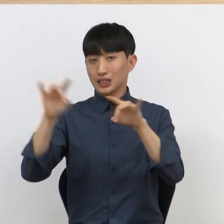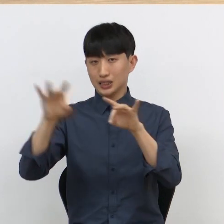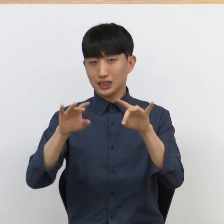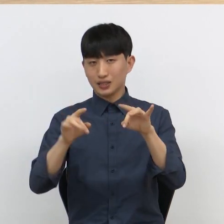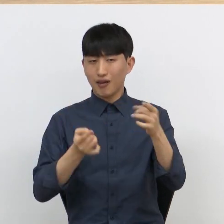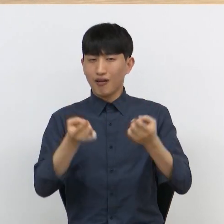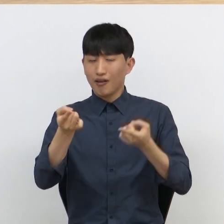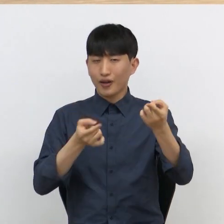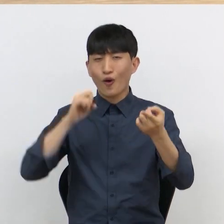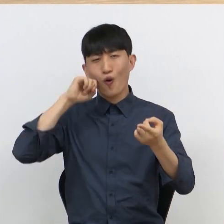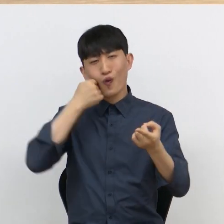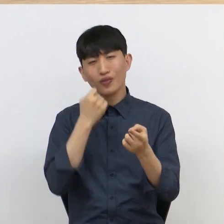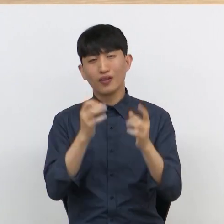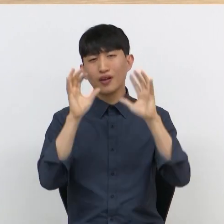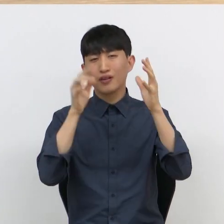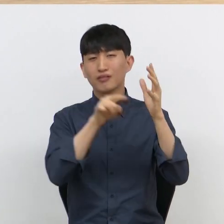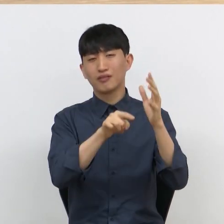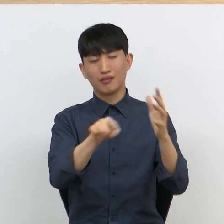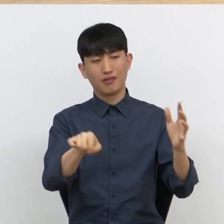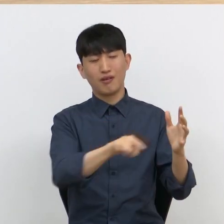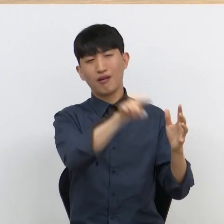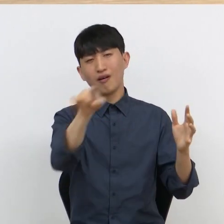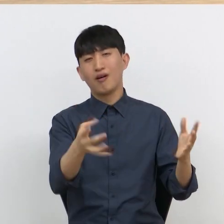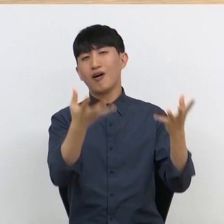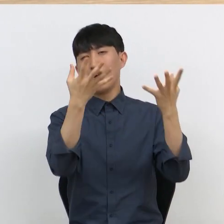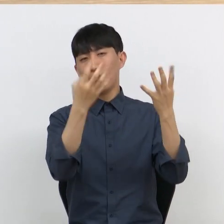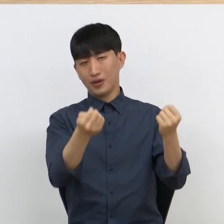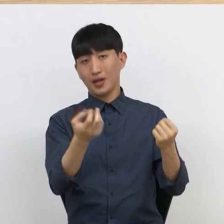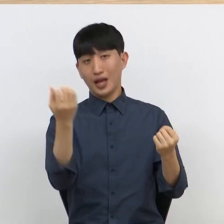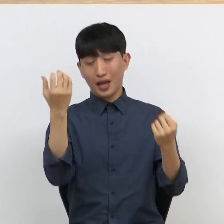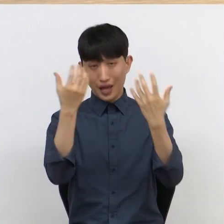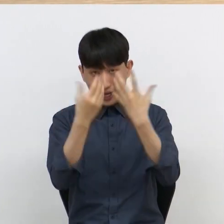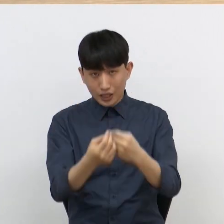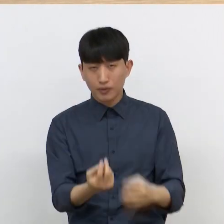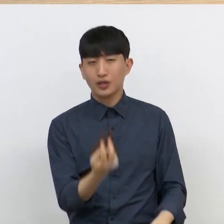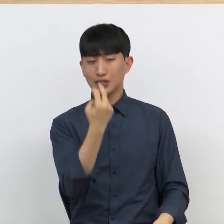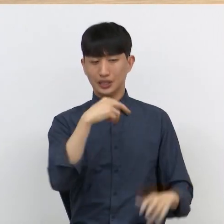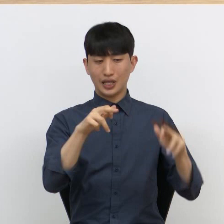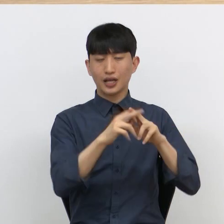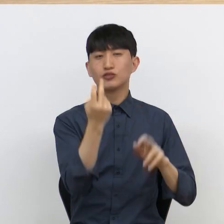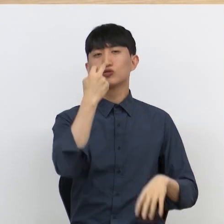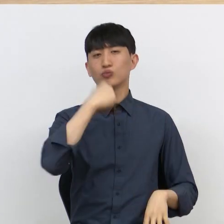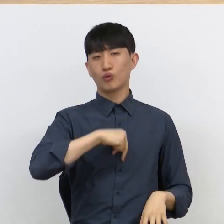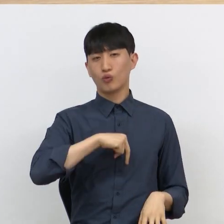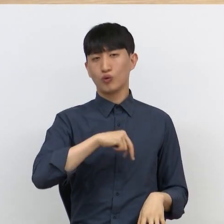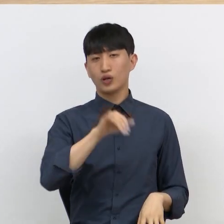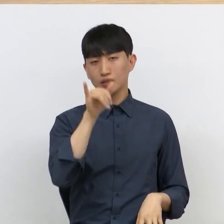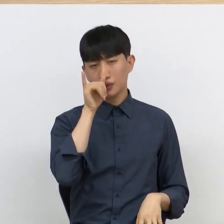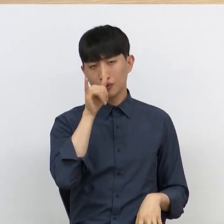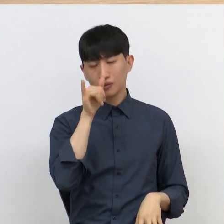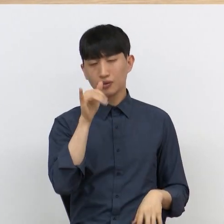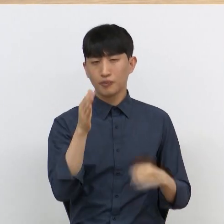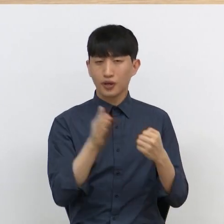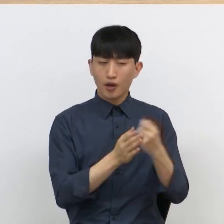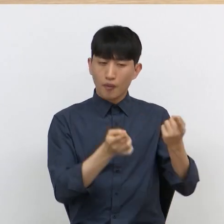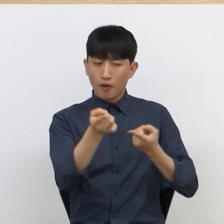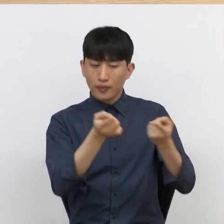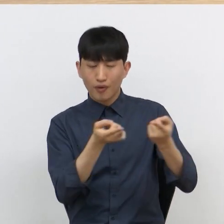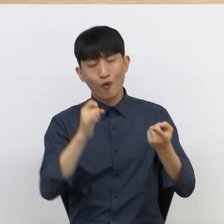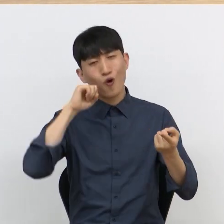어려운 아동들이 되게 많습니다. 예를 들어서 중복장애를 가지고 있다거나 아니면 여러 가지 때문에 어려운 경우가